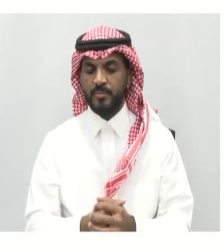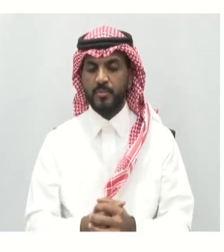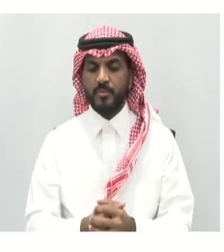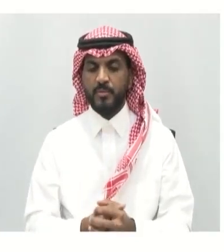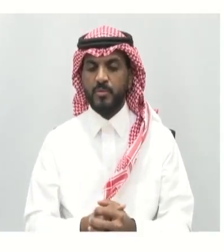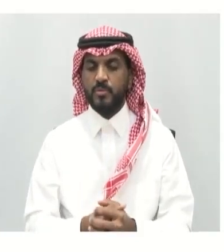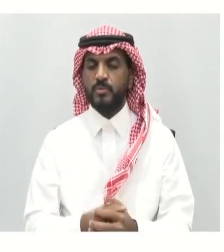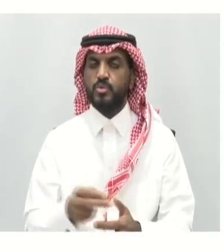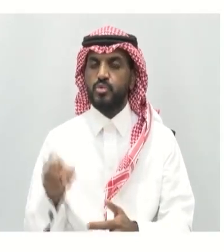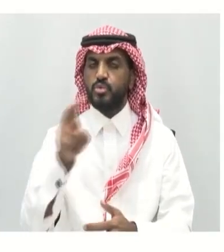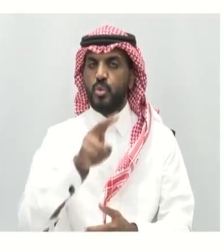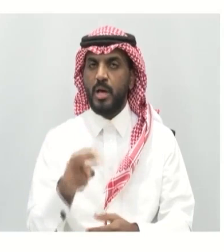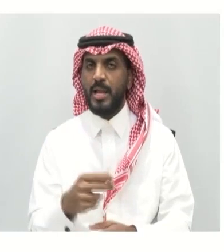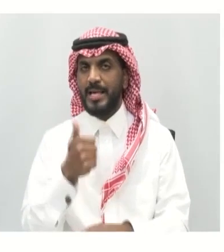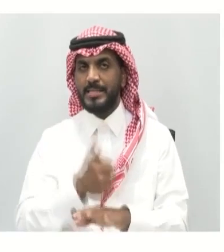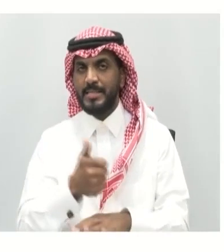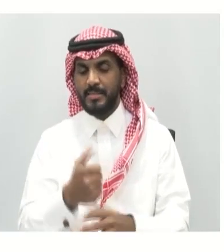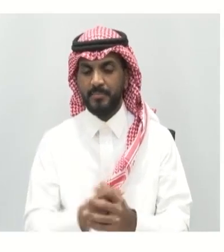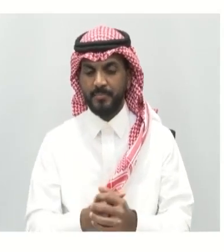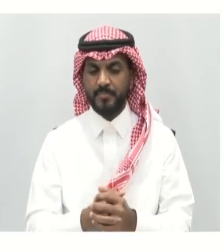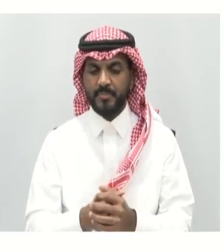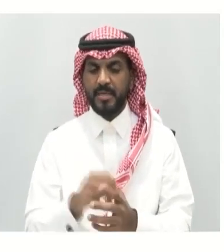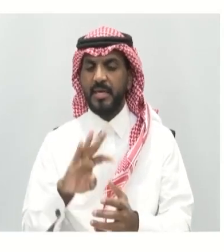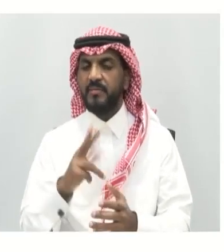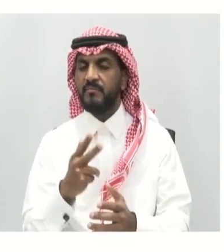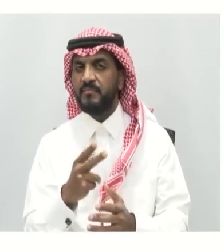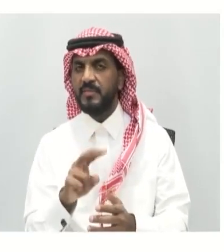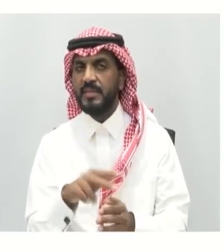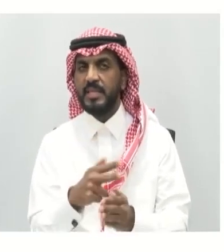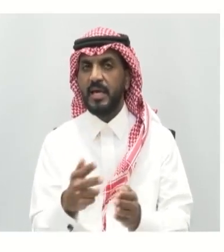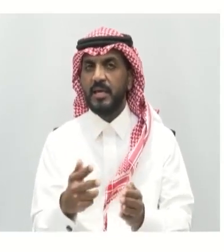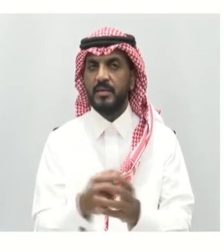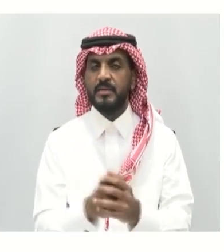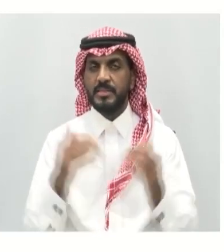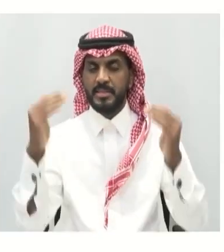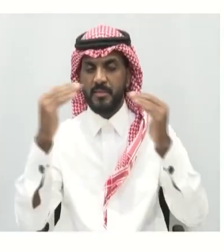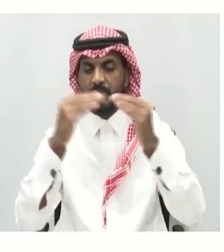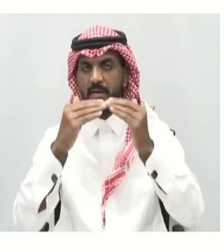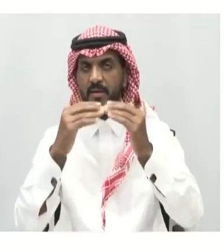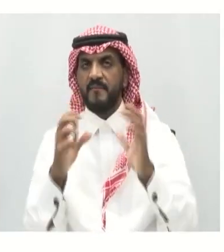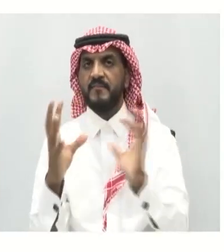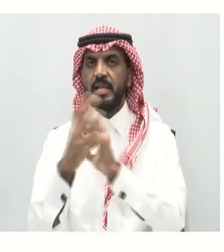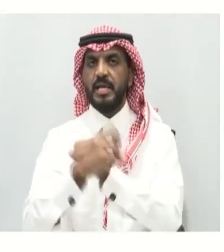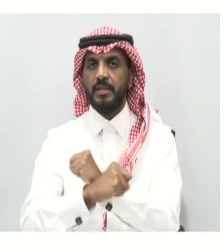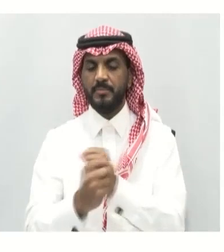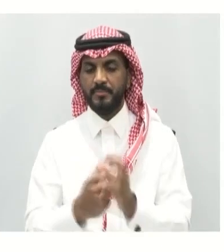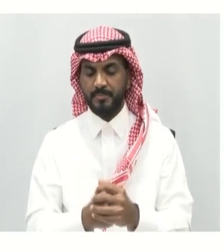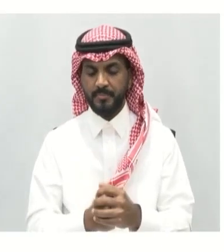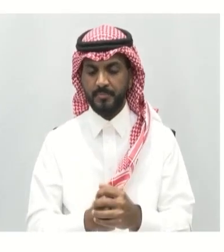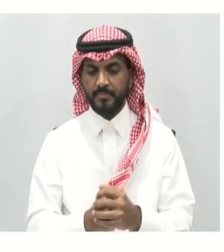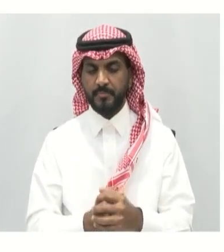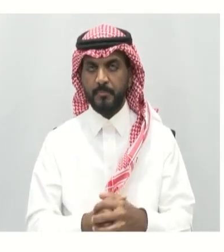السؤال الاساسي كيف تتغير السماء ليلا